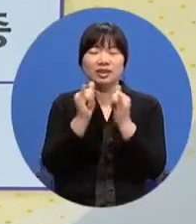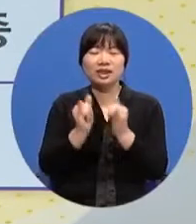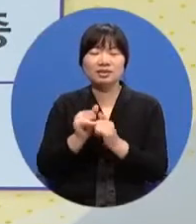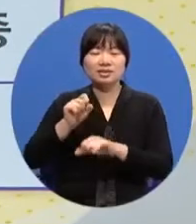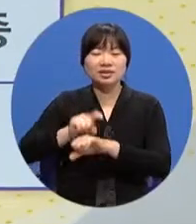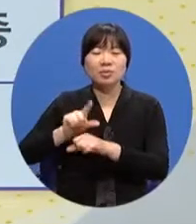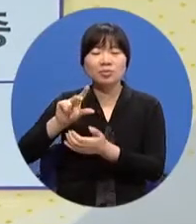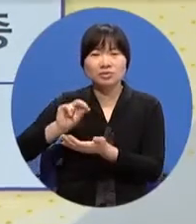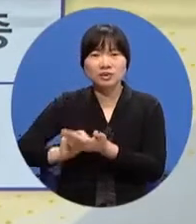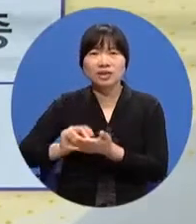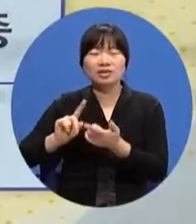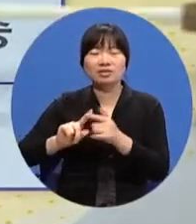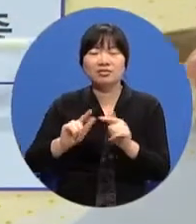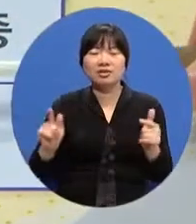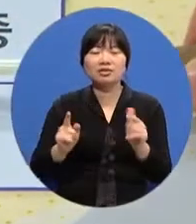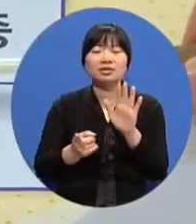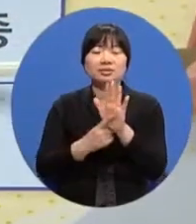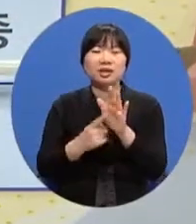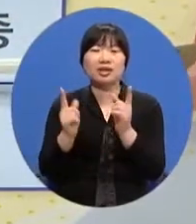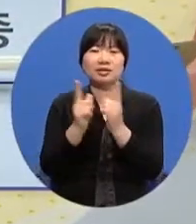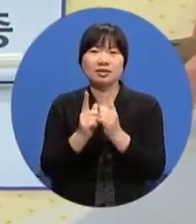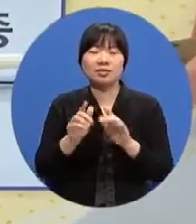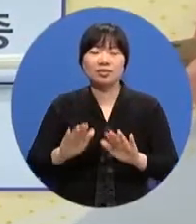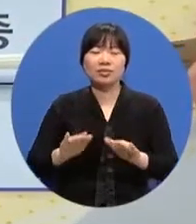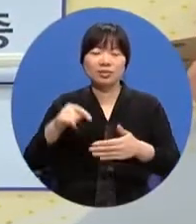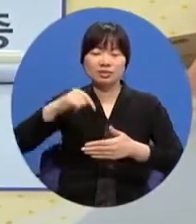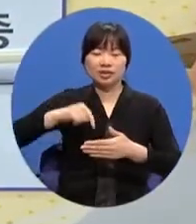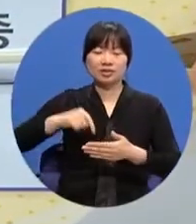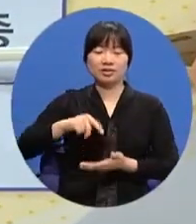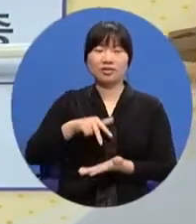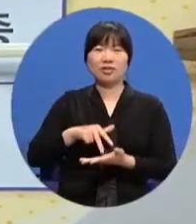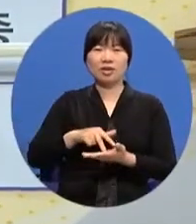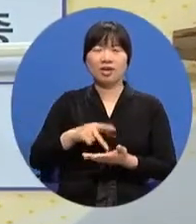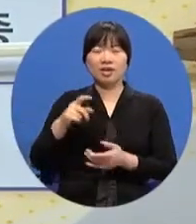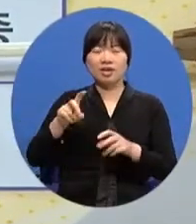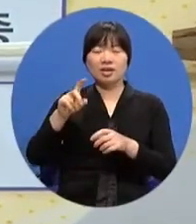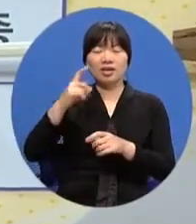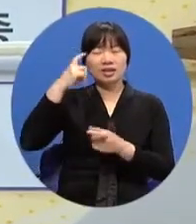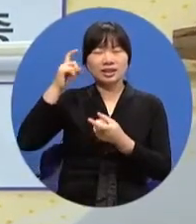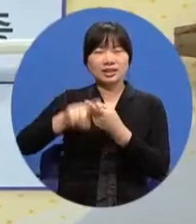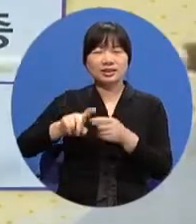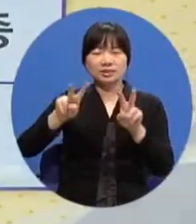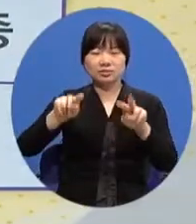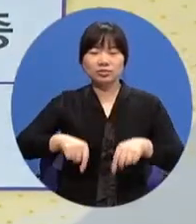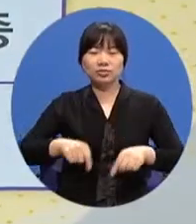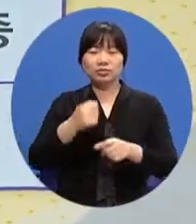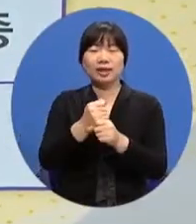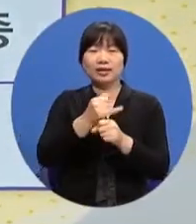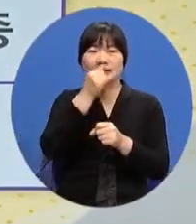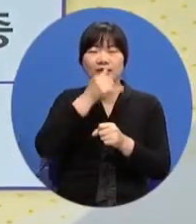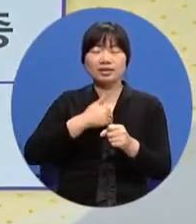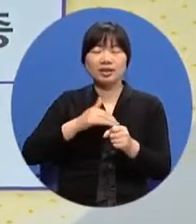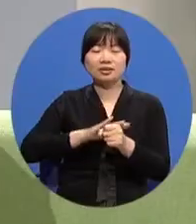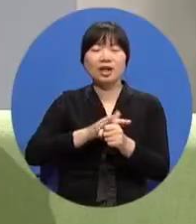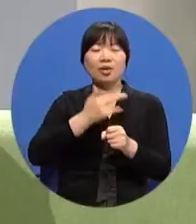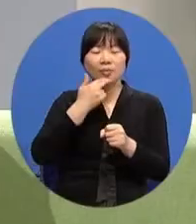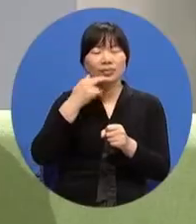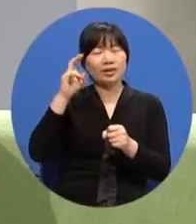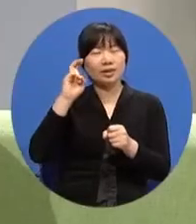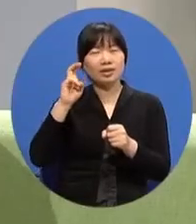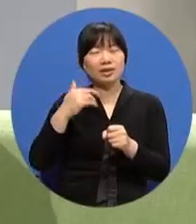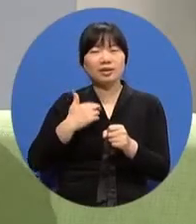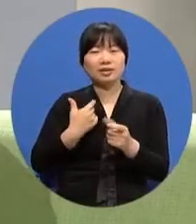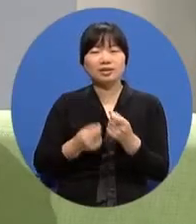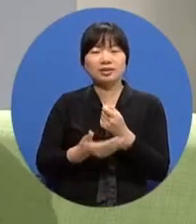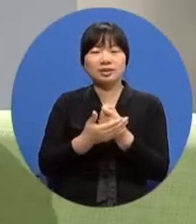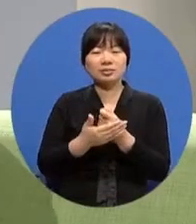문제 이런 것들이 생길 수가 있습니다. 그 다음에 내적 상태로는요, 무가치감이 형성이 돼요. 나를 안 사랑해준다. 나는 그러니까